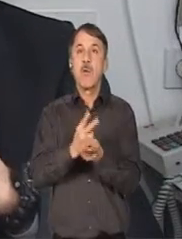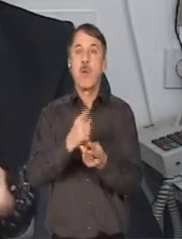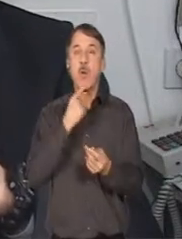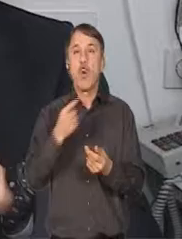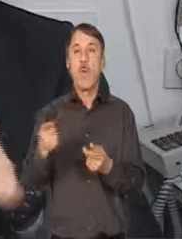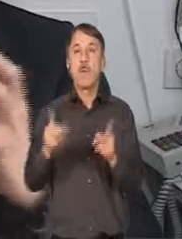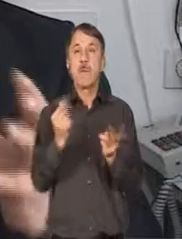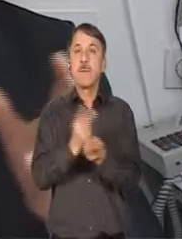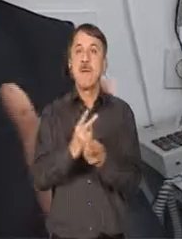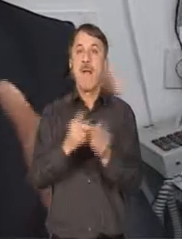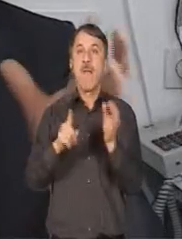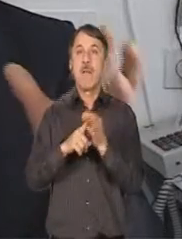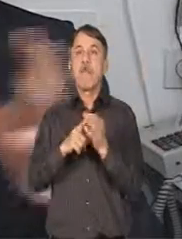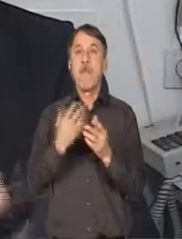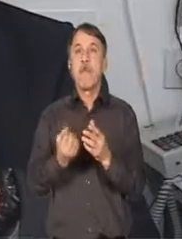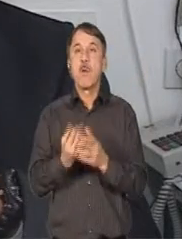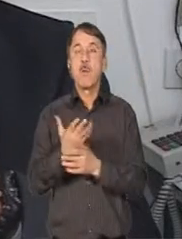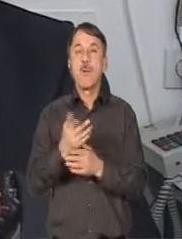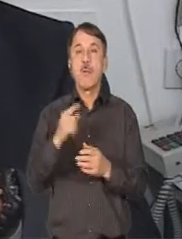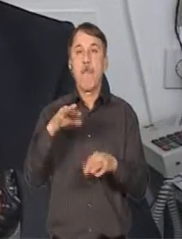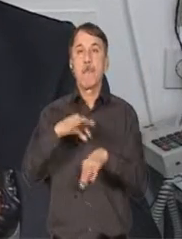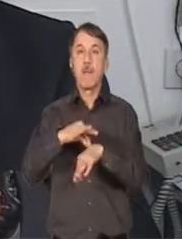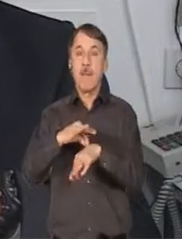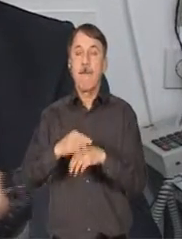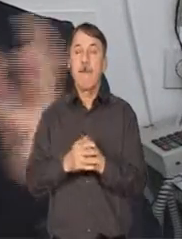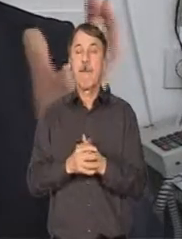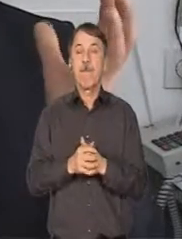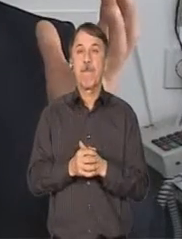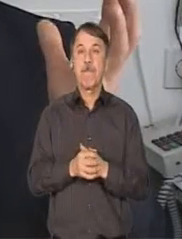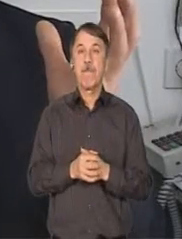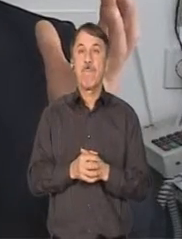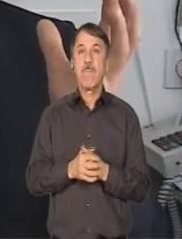i u fermentisanim proizvodima soje.